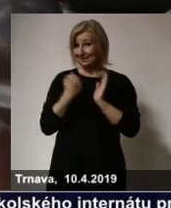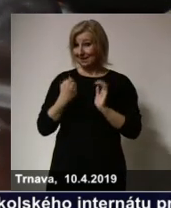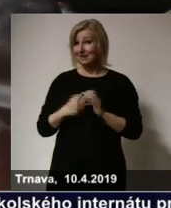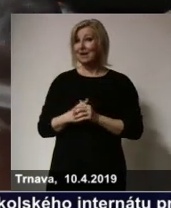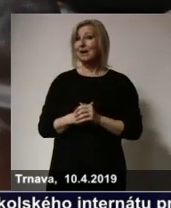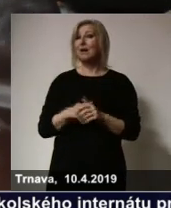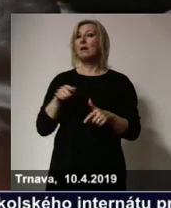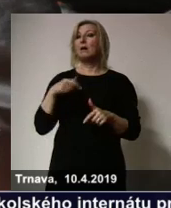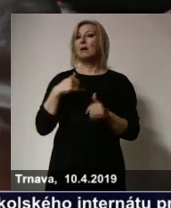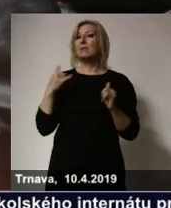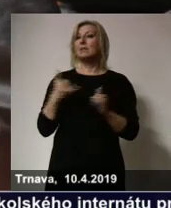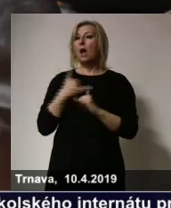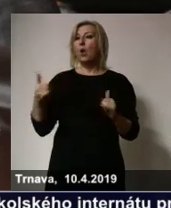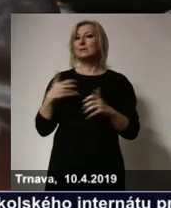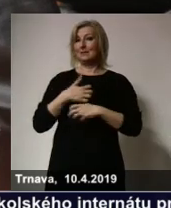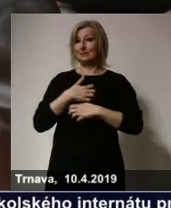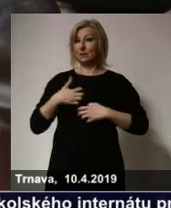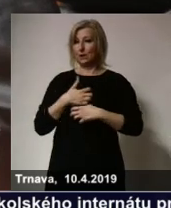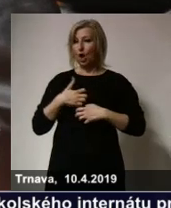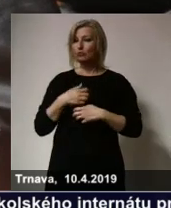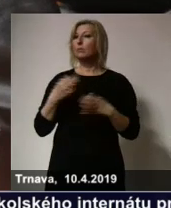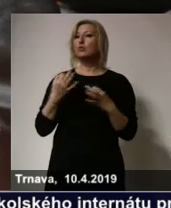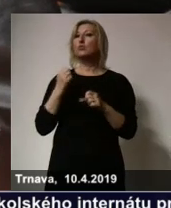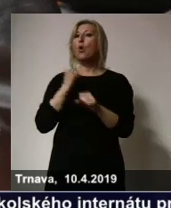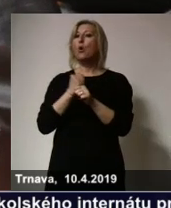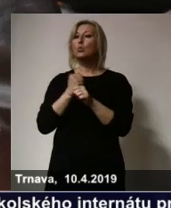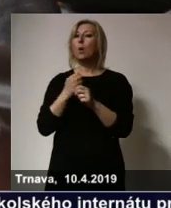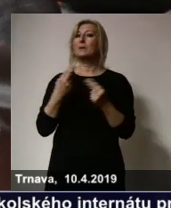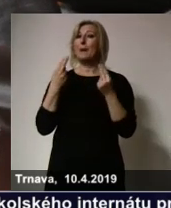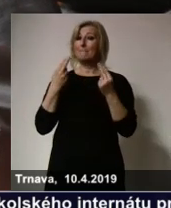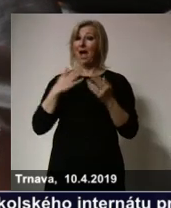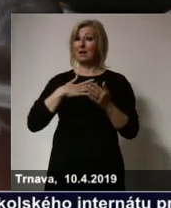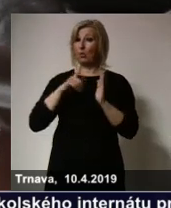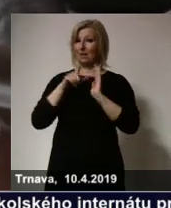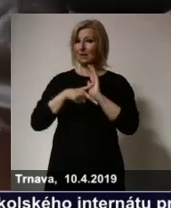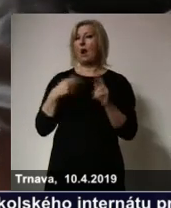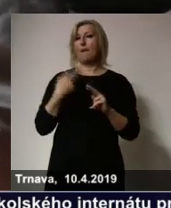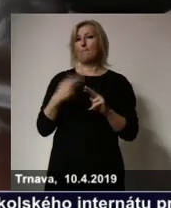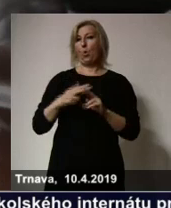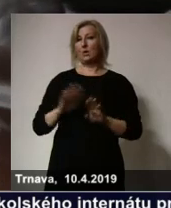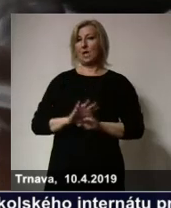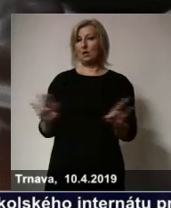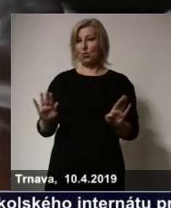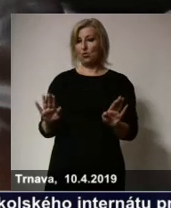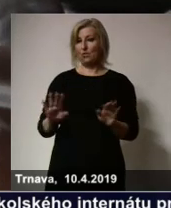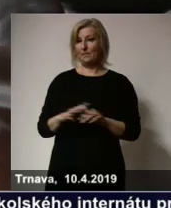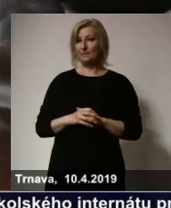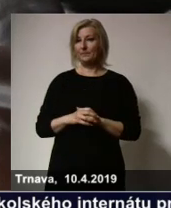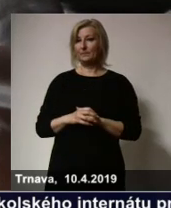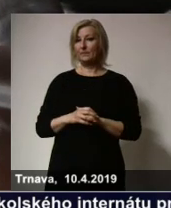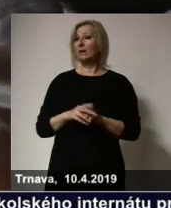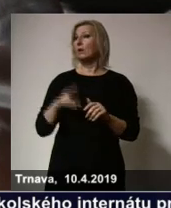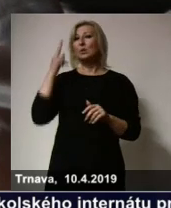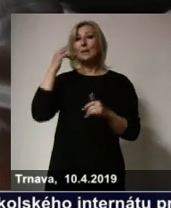vychádzame v ústreť tomu, aby sme urobili v majetku Trnavského samosprávneho kraja poriadok a scelili. Čiže čokoľvek schválime aj